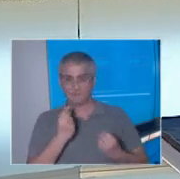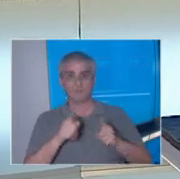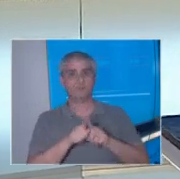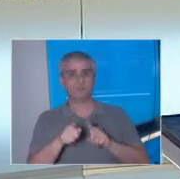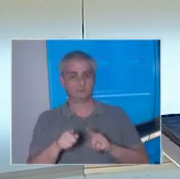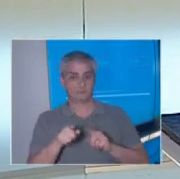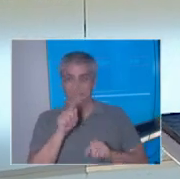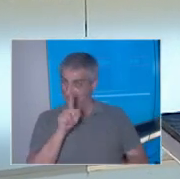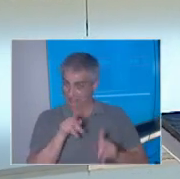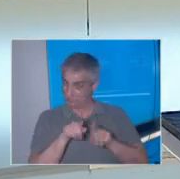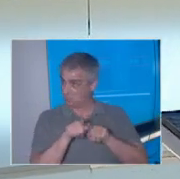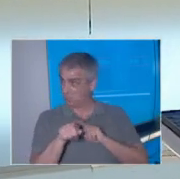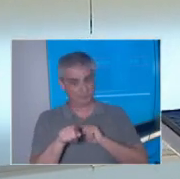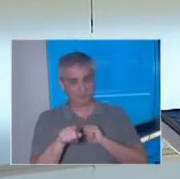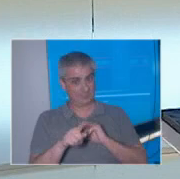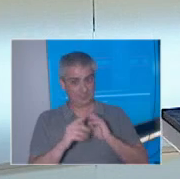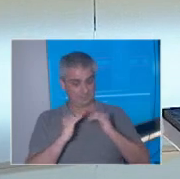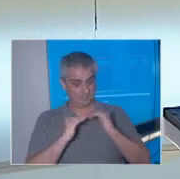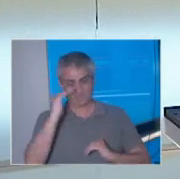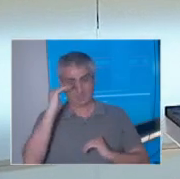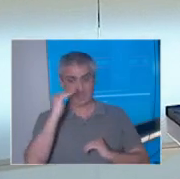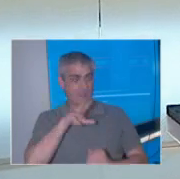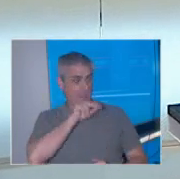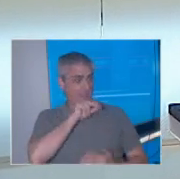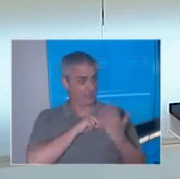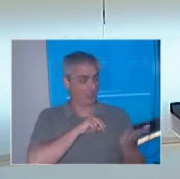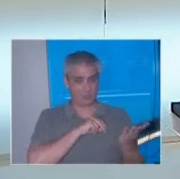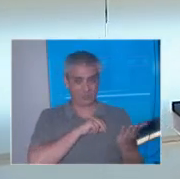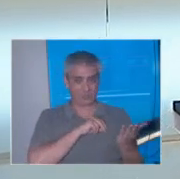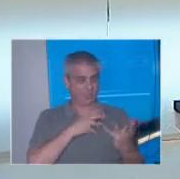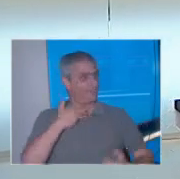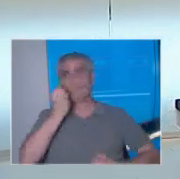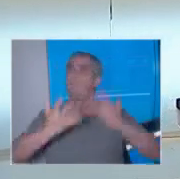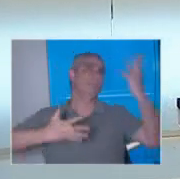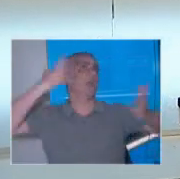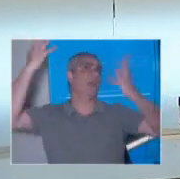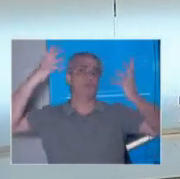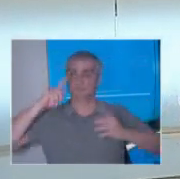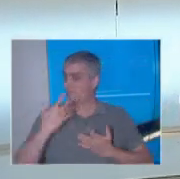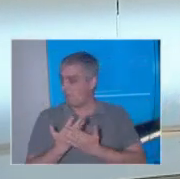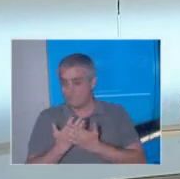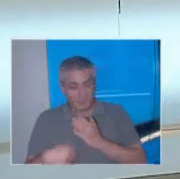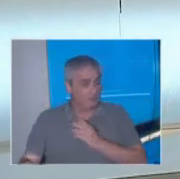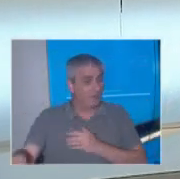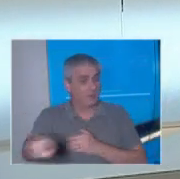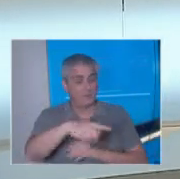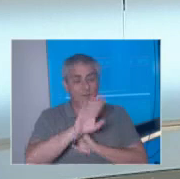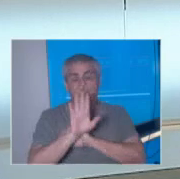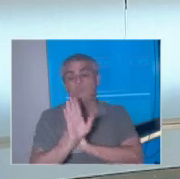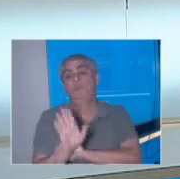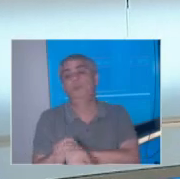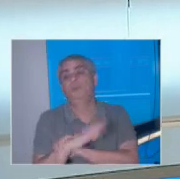כאלה. כזה הפער בין הרטוריקה, מלאת הפאתוס, לבין העובדה שאין אף אחד